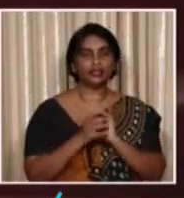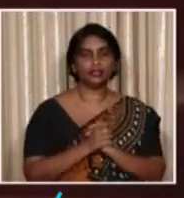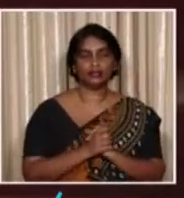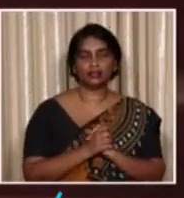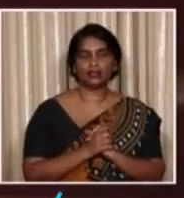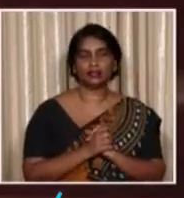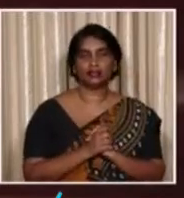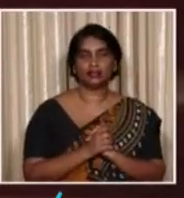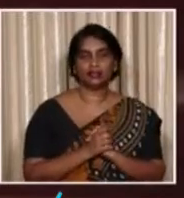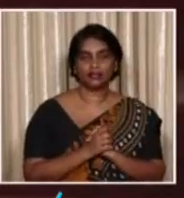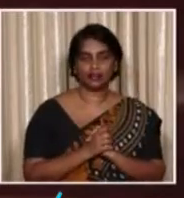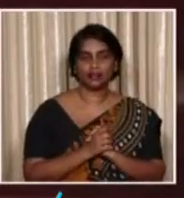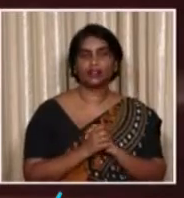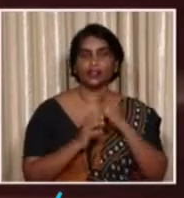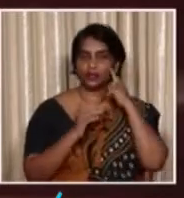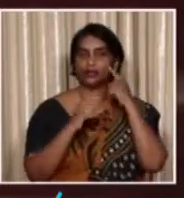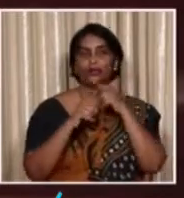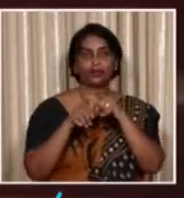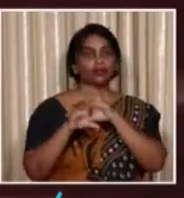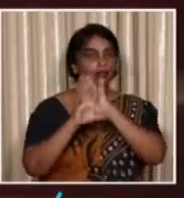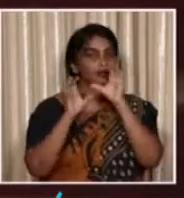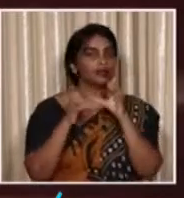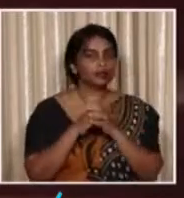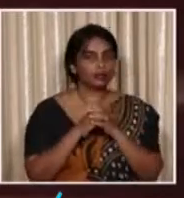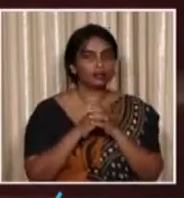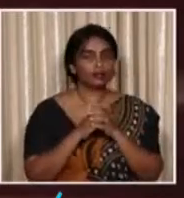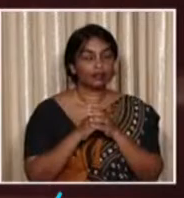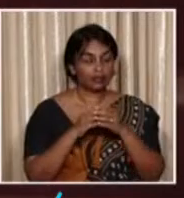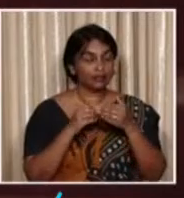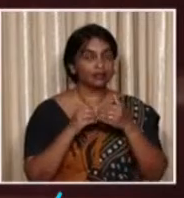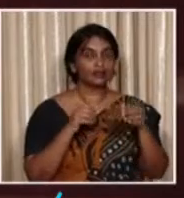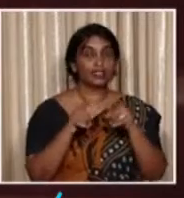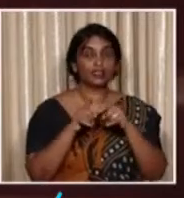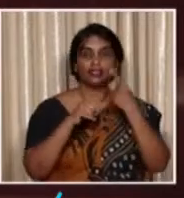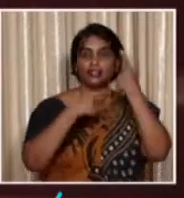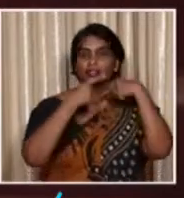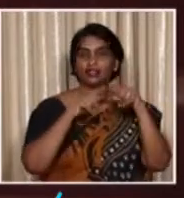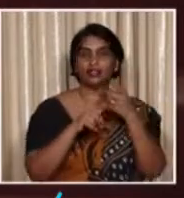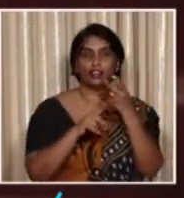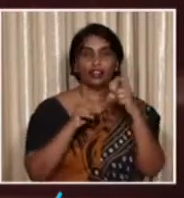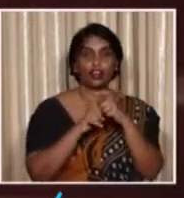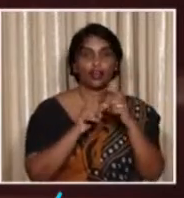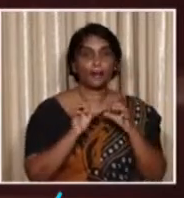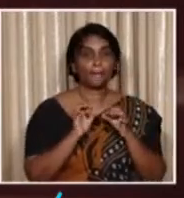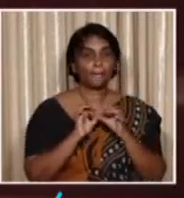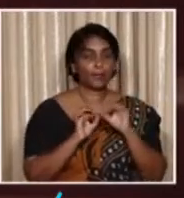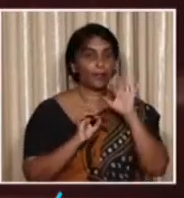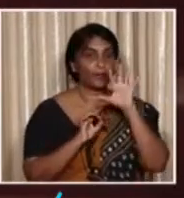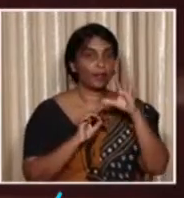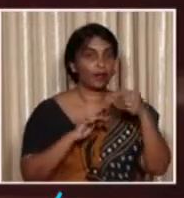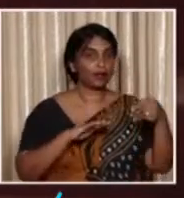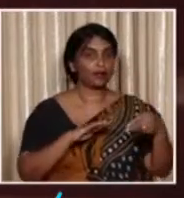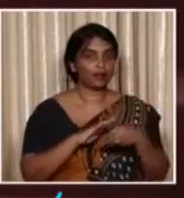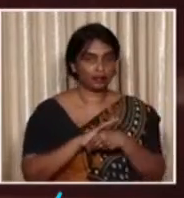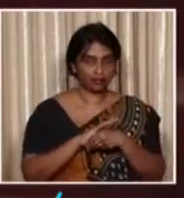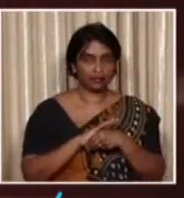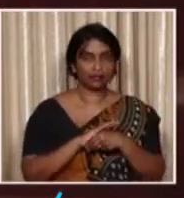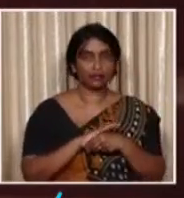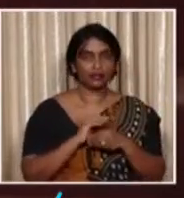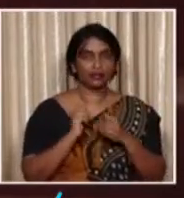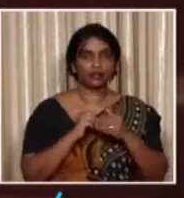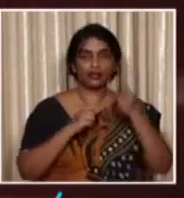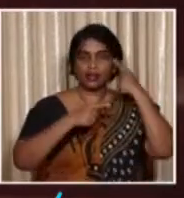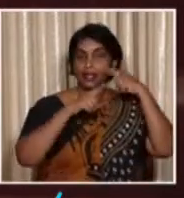Naukawa Sambanda, Yam Parsevia Cuisine, Dollar Million of Pahakal, Alas Mudala, Labagani, Maxidula Tibena,